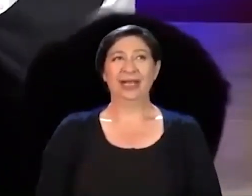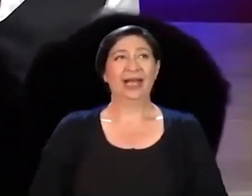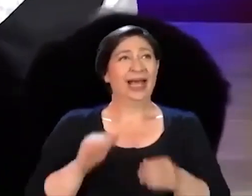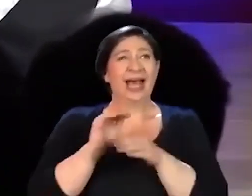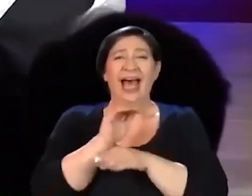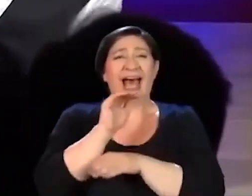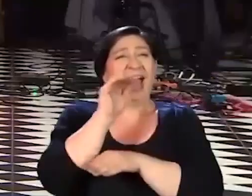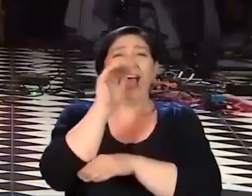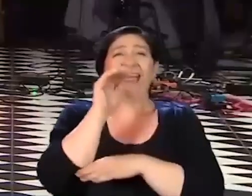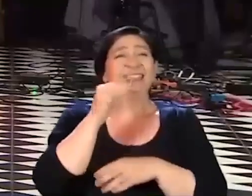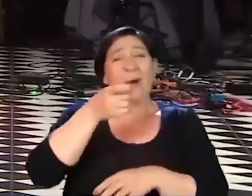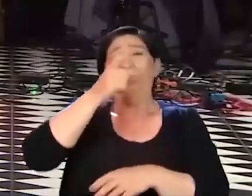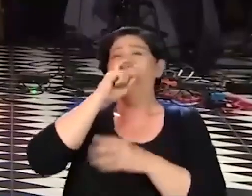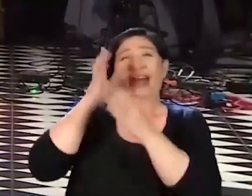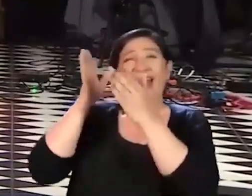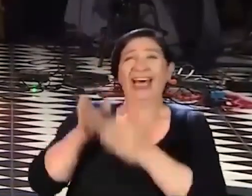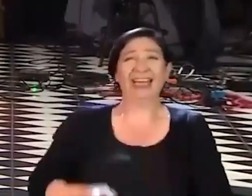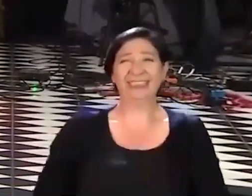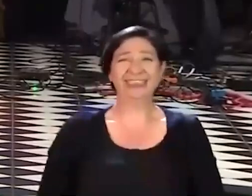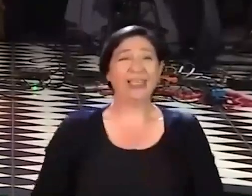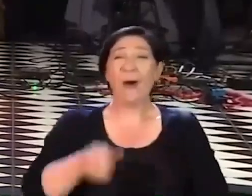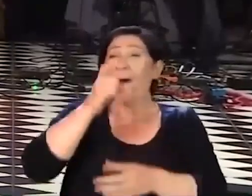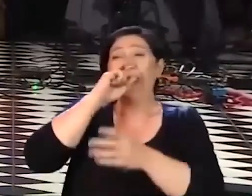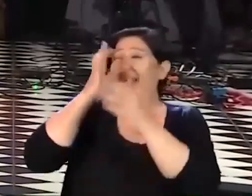Hayat verir hayat Okan,